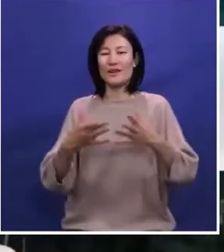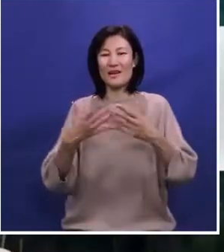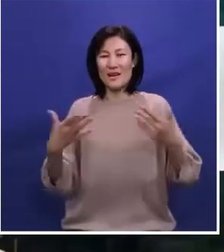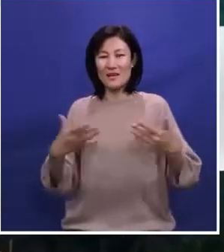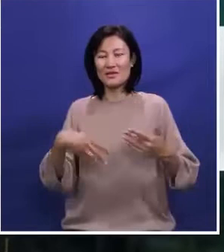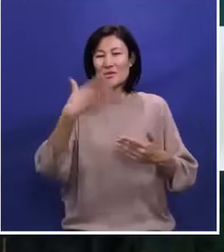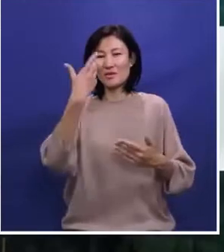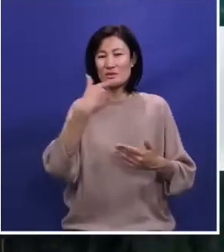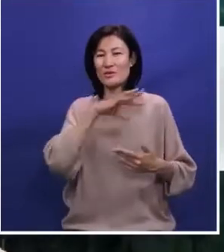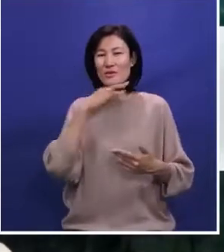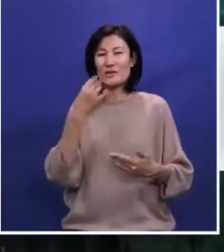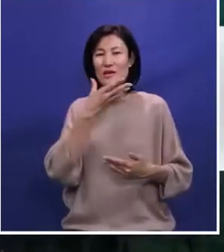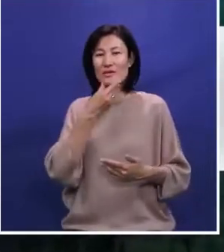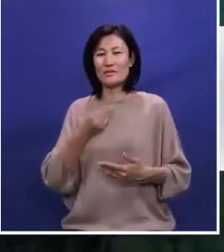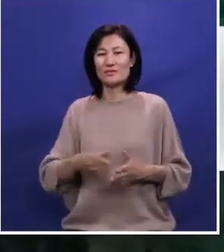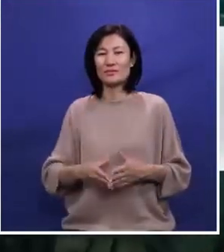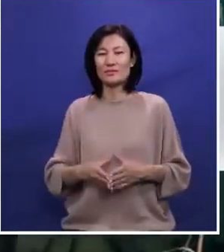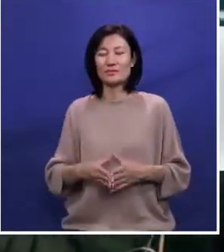түсті ерекше.